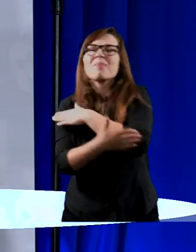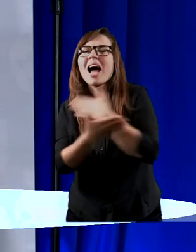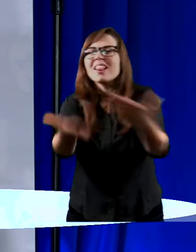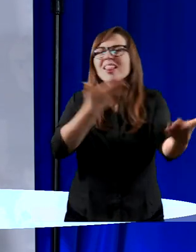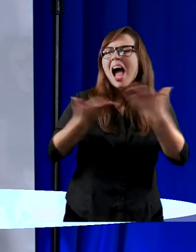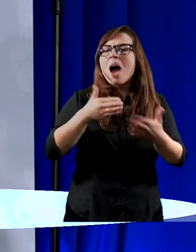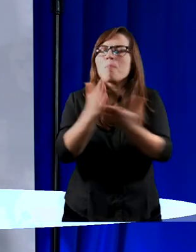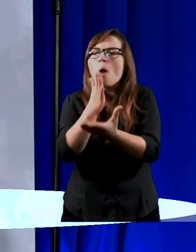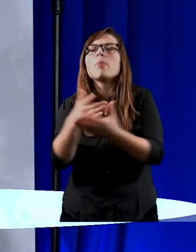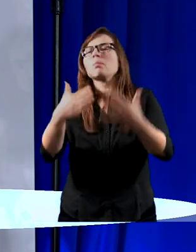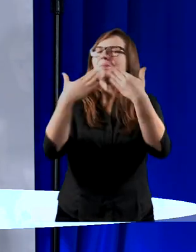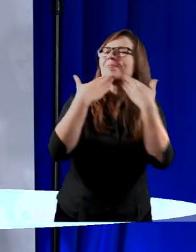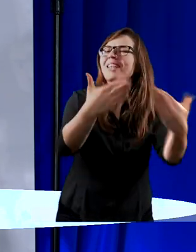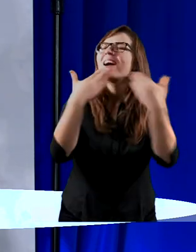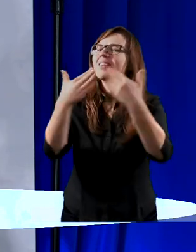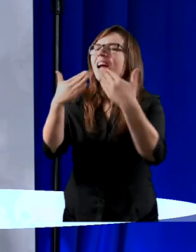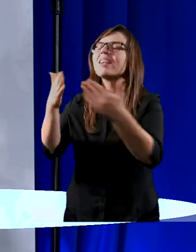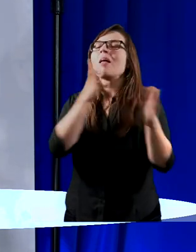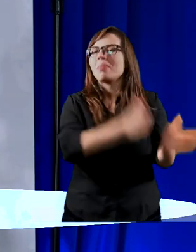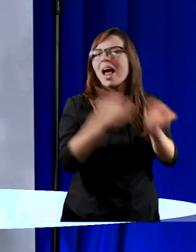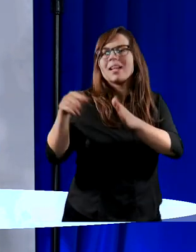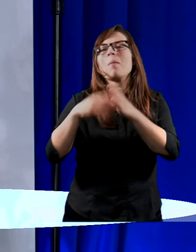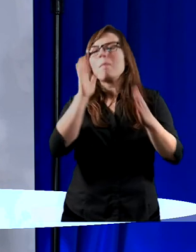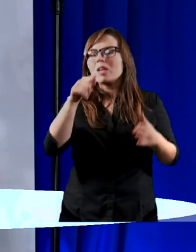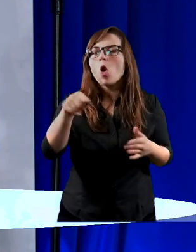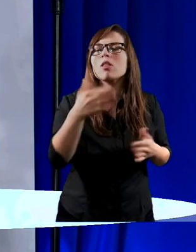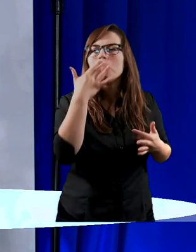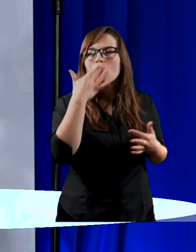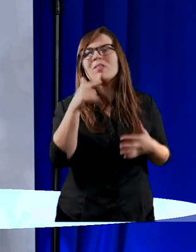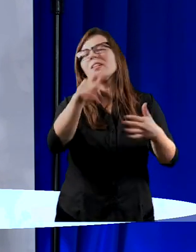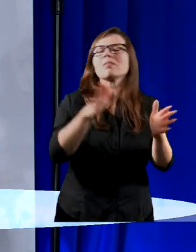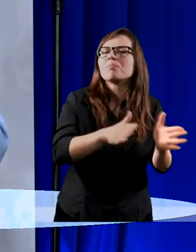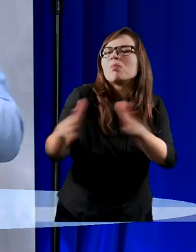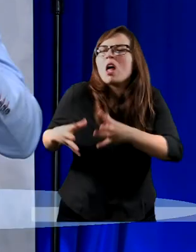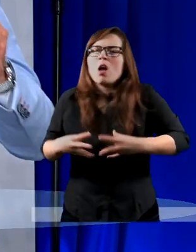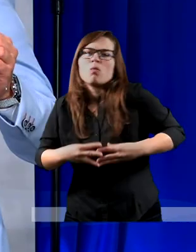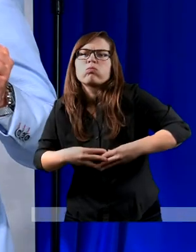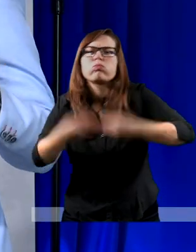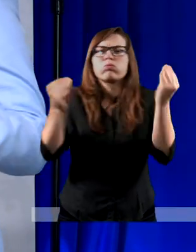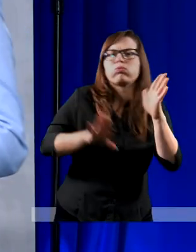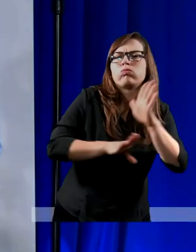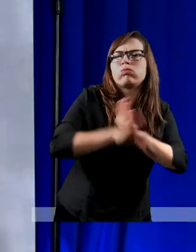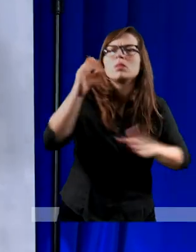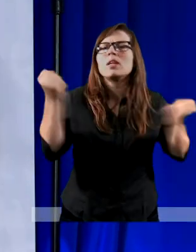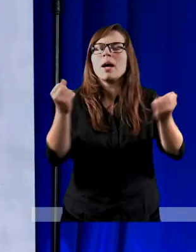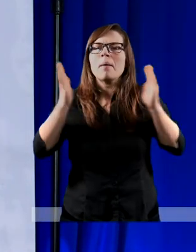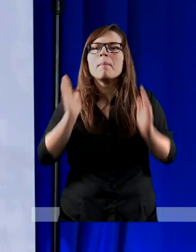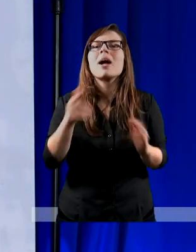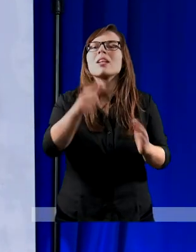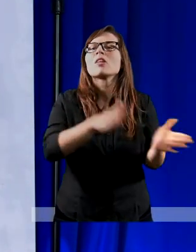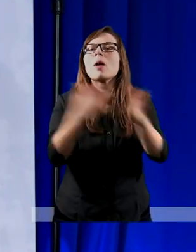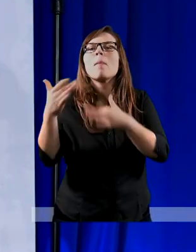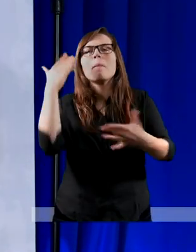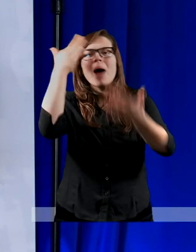dziękować, będziemy oczywiście następnym razem o tym mówić. Myślę, że nasze wydarzenia będą jeszcze bardziej się rozrastać, a finałem tego, przynajmniej jest to takim